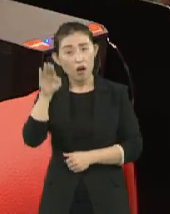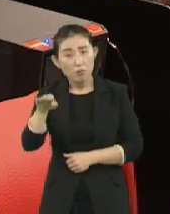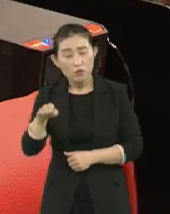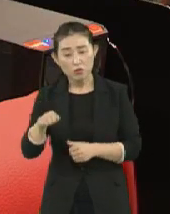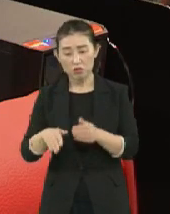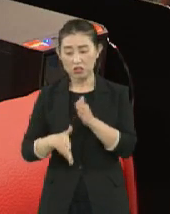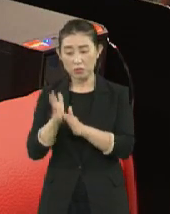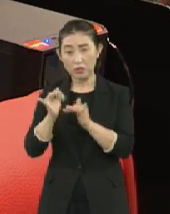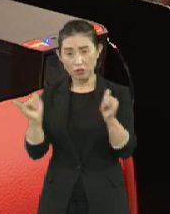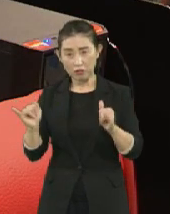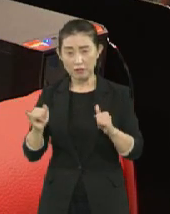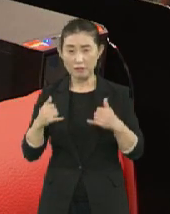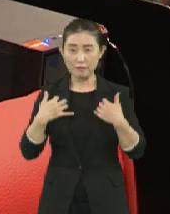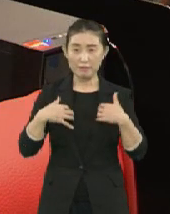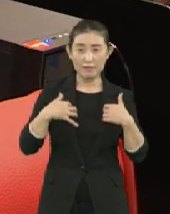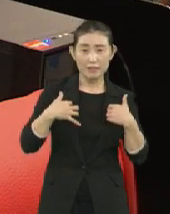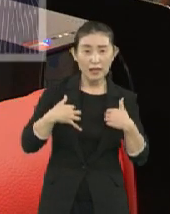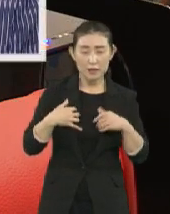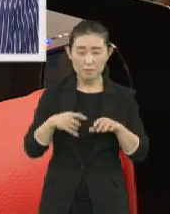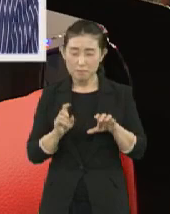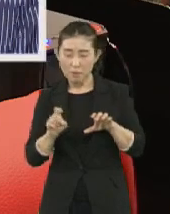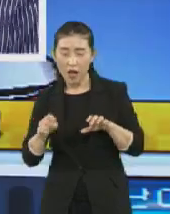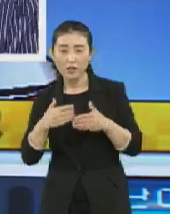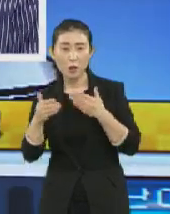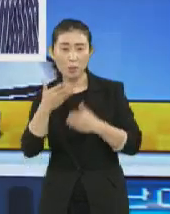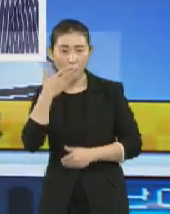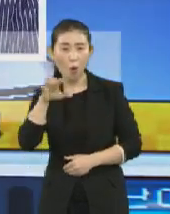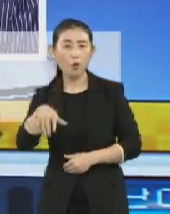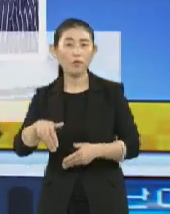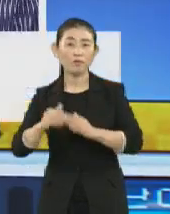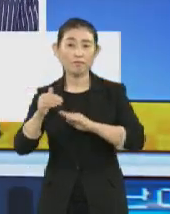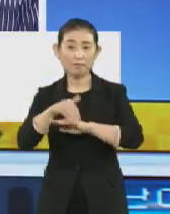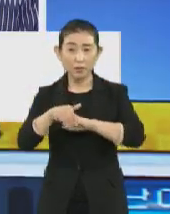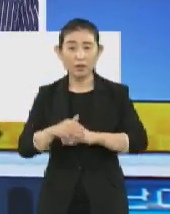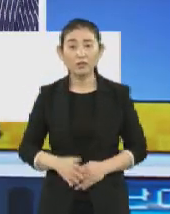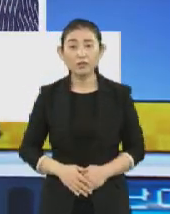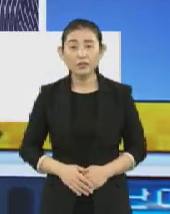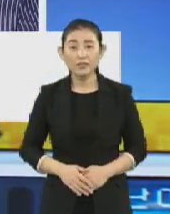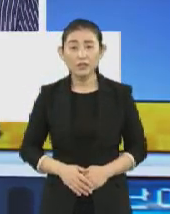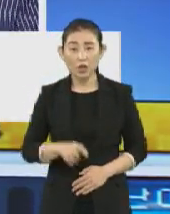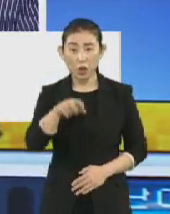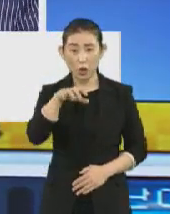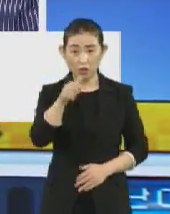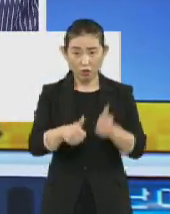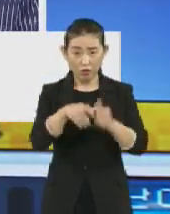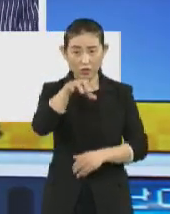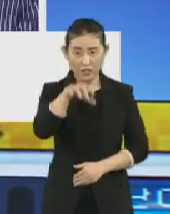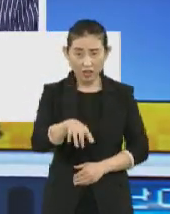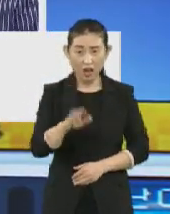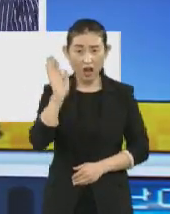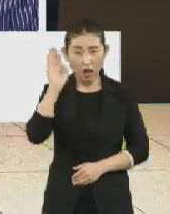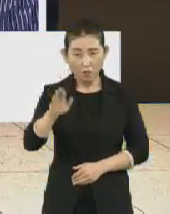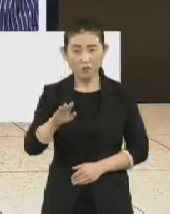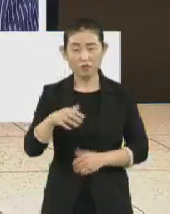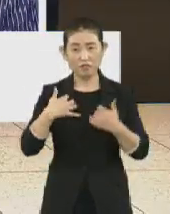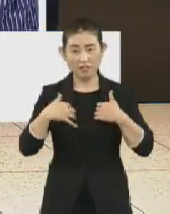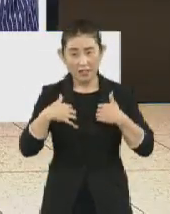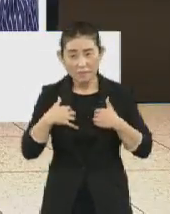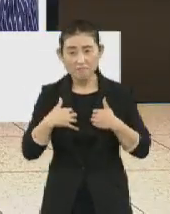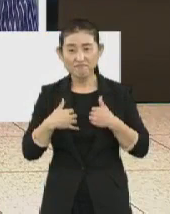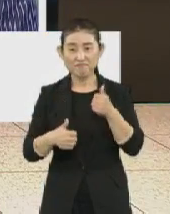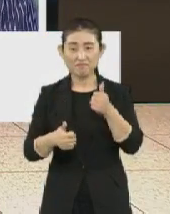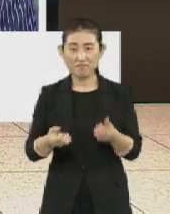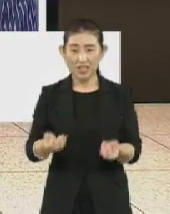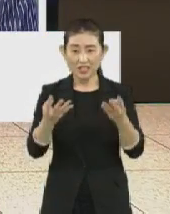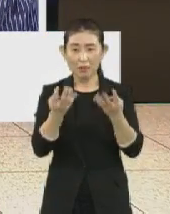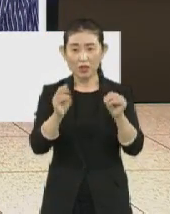있는 공간도 꾸며질 예정입니다. 실제로 이 e스포츠 경기장에서 많이 다양한 게임 행사들도 많이 열려서 저희